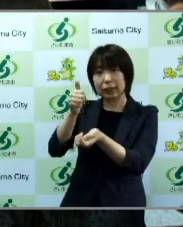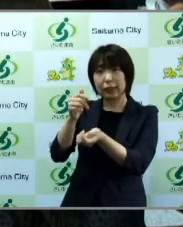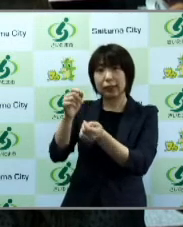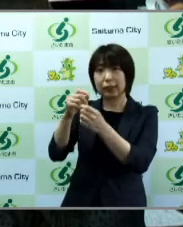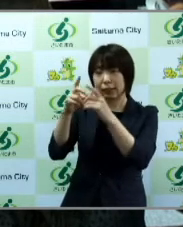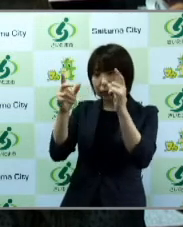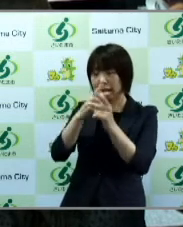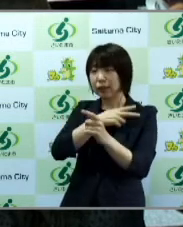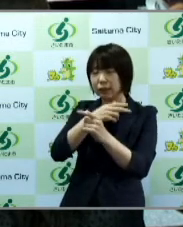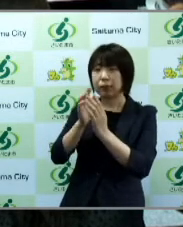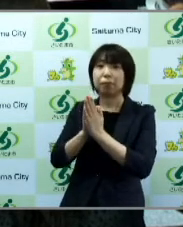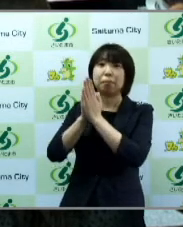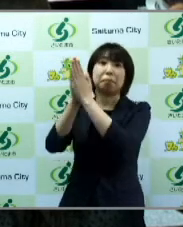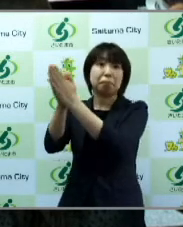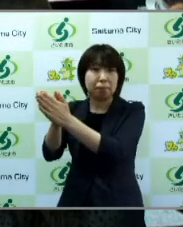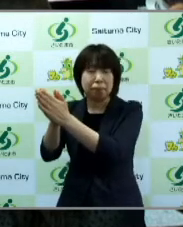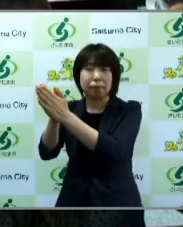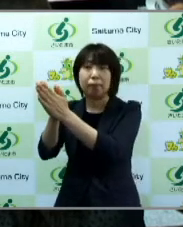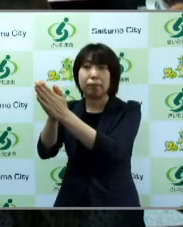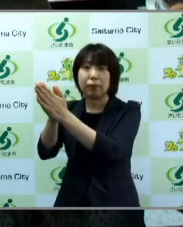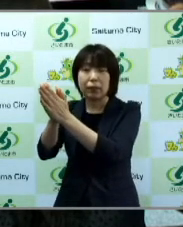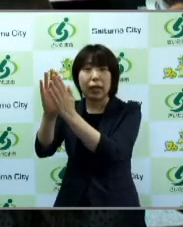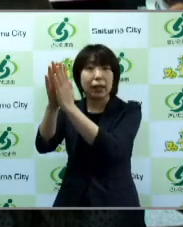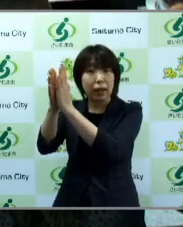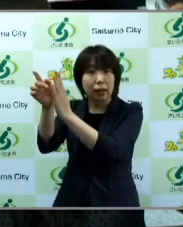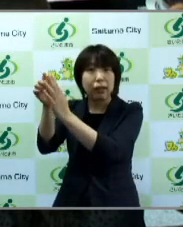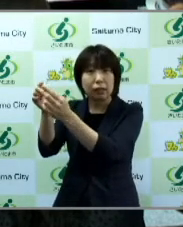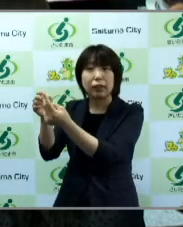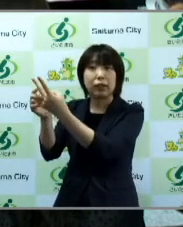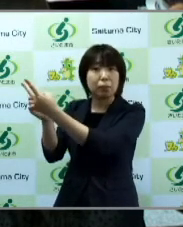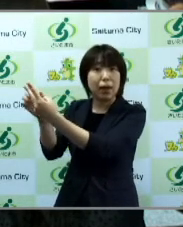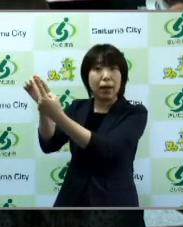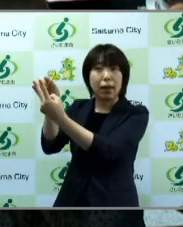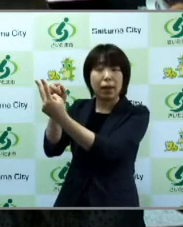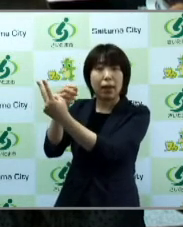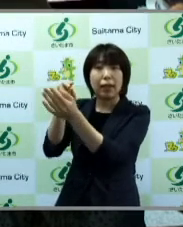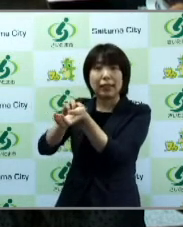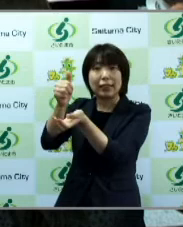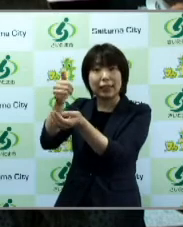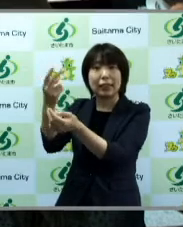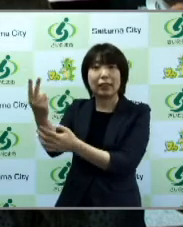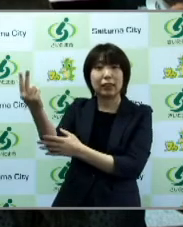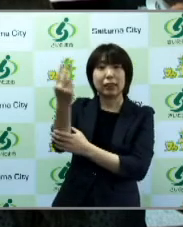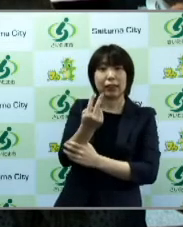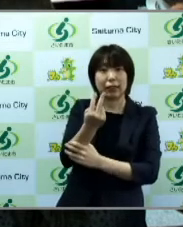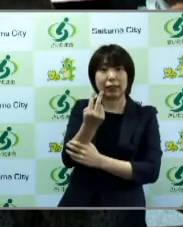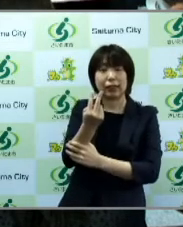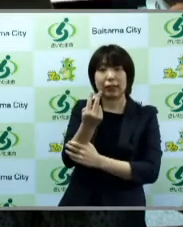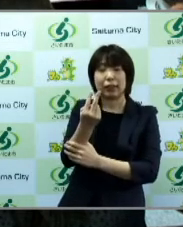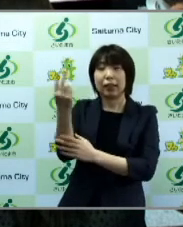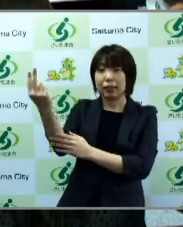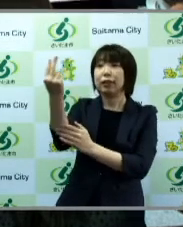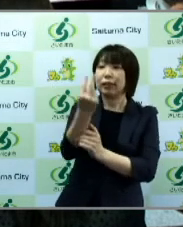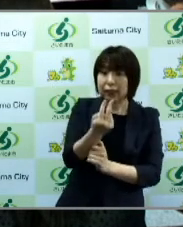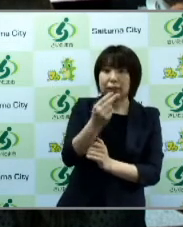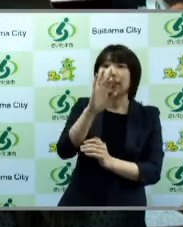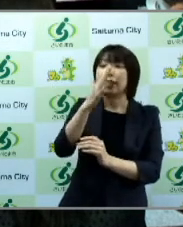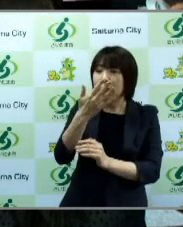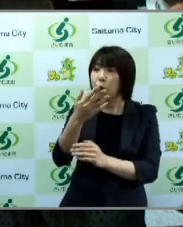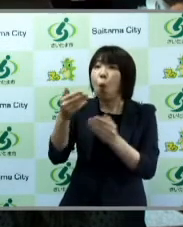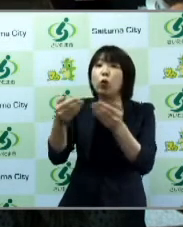ドクター2名と等々 の, あの医療従事者の派遣をいただいてございます。県の職員は来ていないという意味でございます